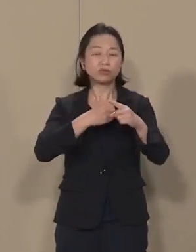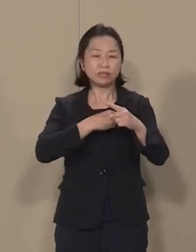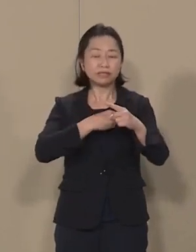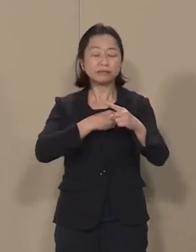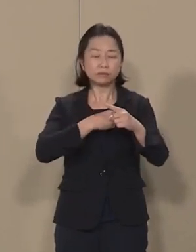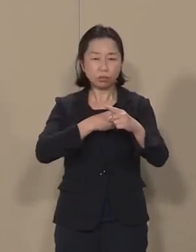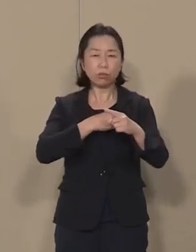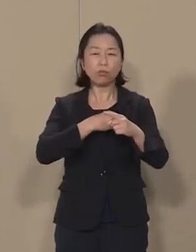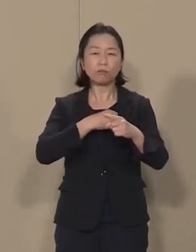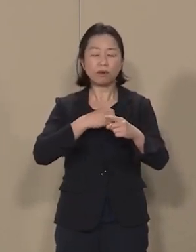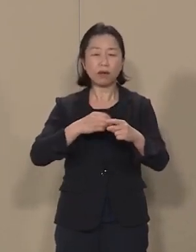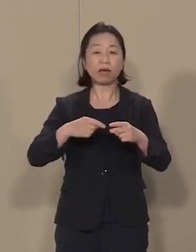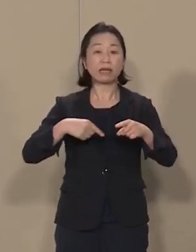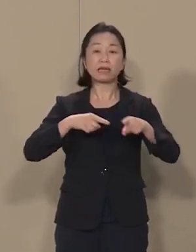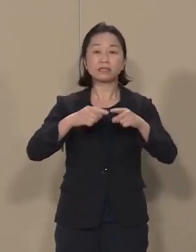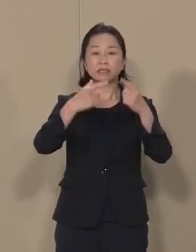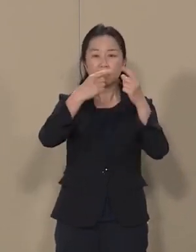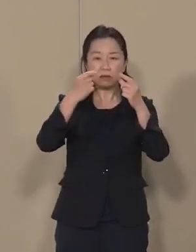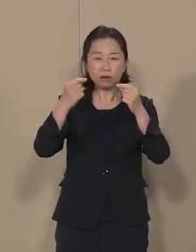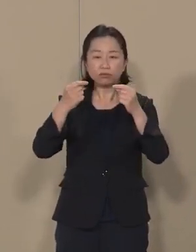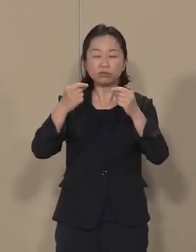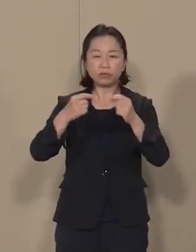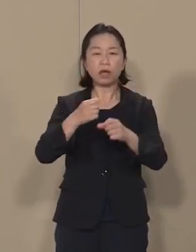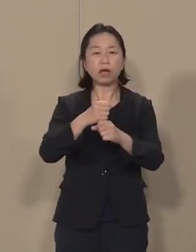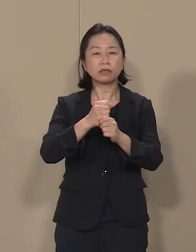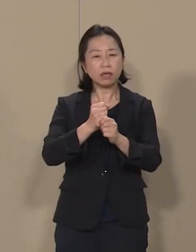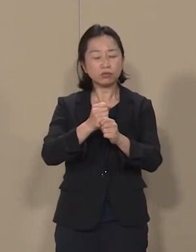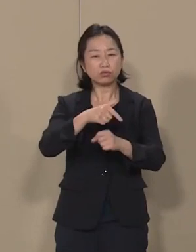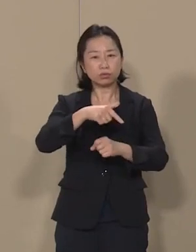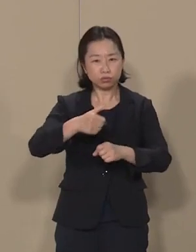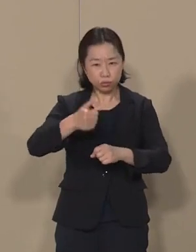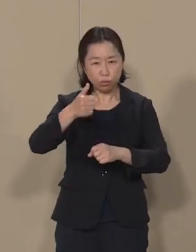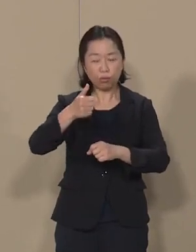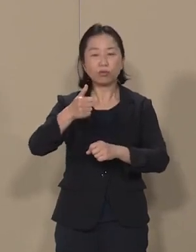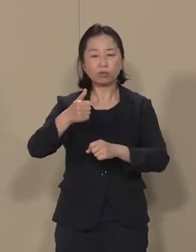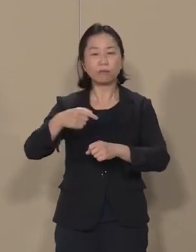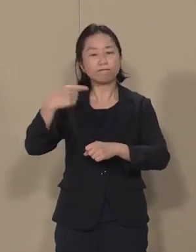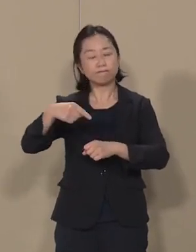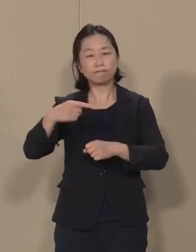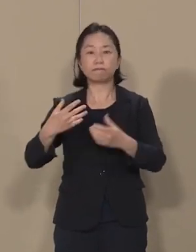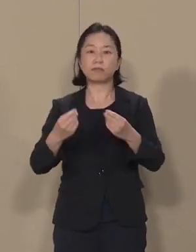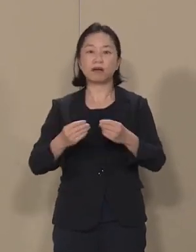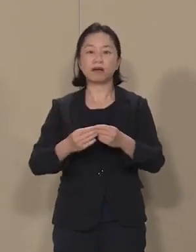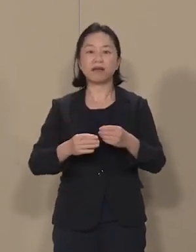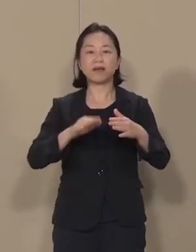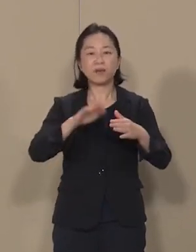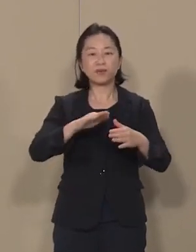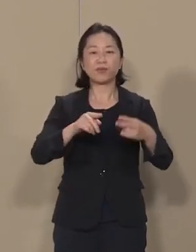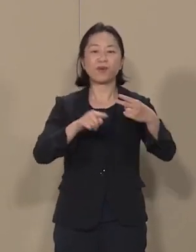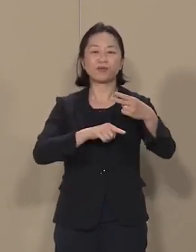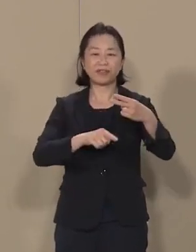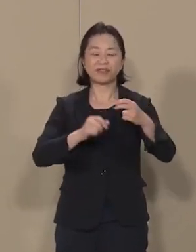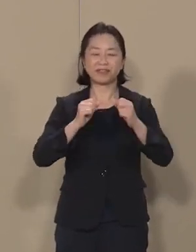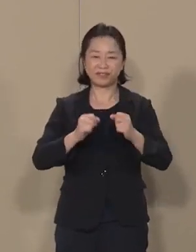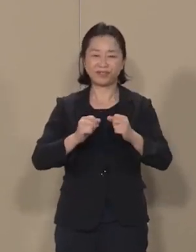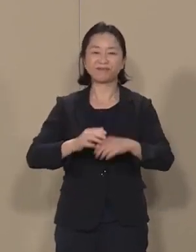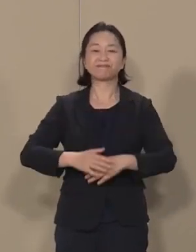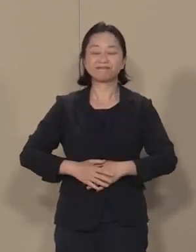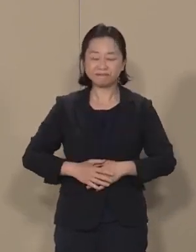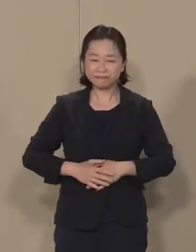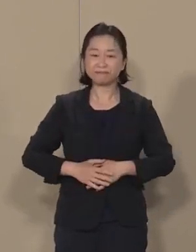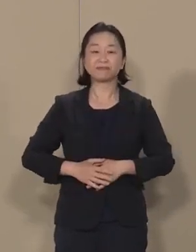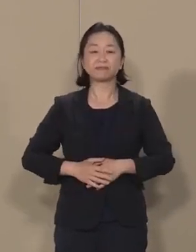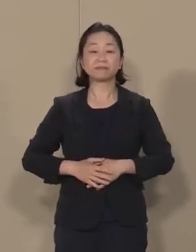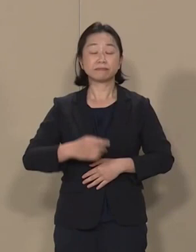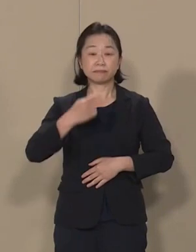研究部助教授も行ってきました子供二人を育ててきまして働くお母さんです魔装して